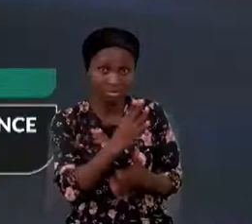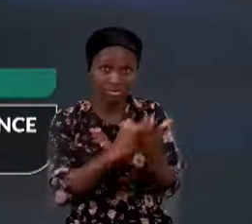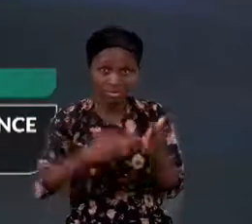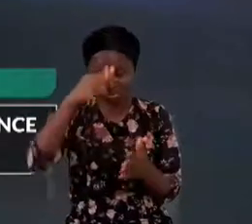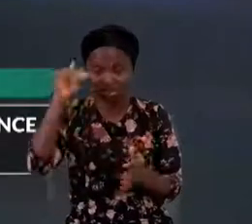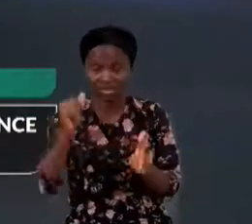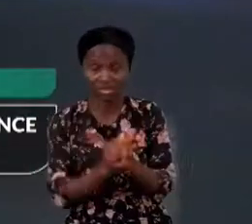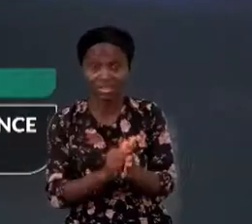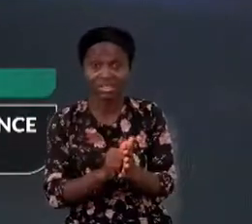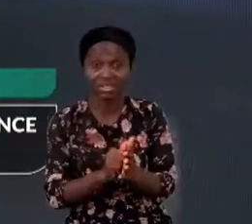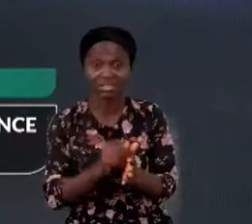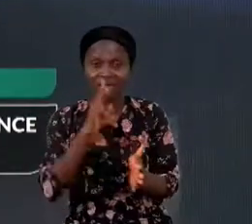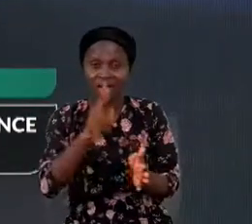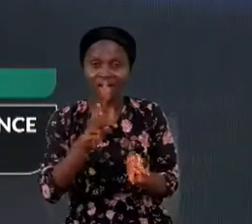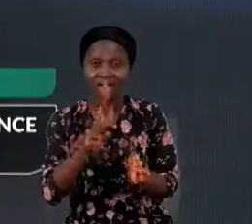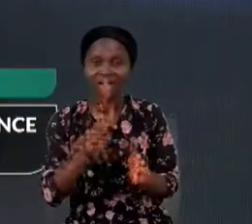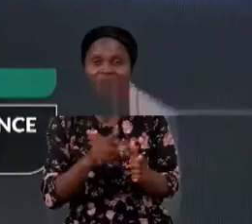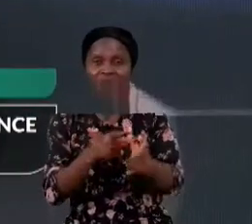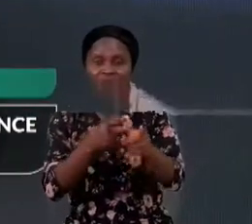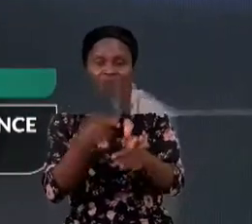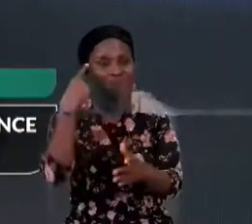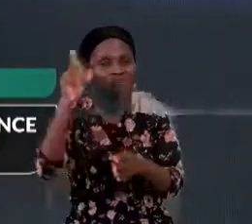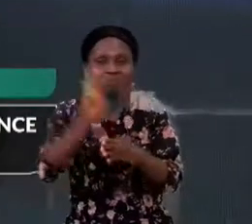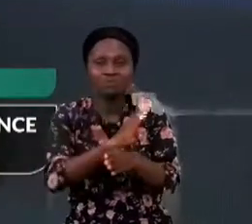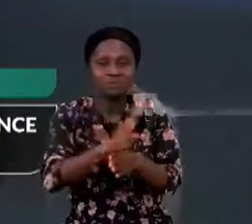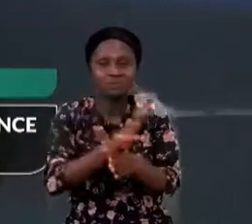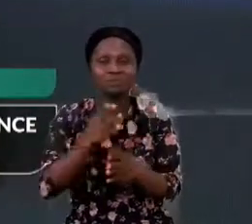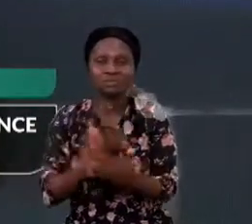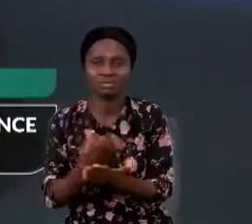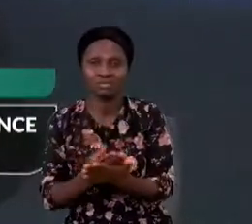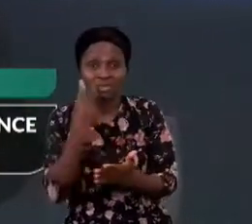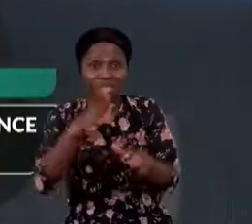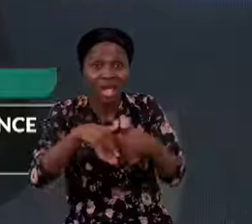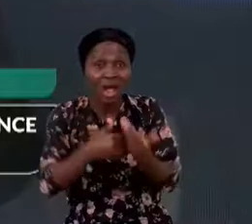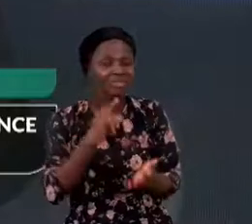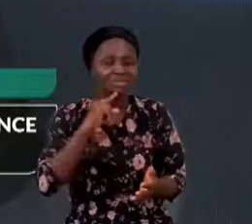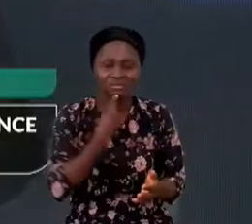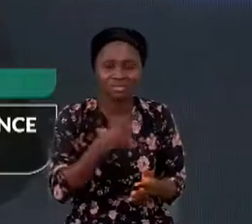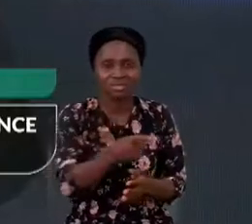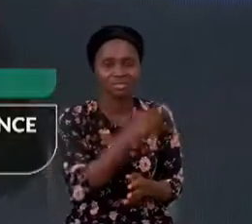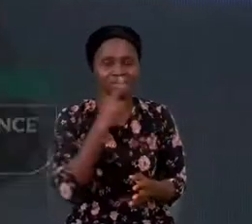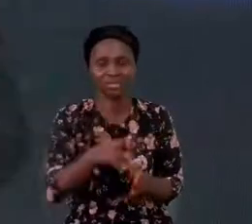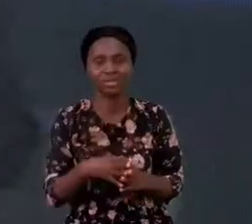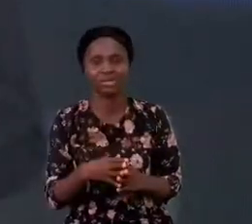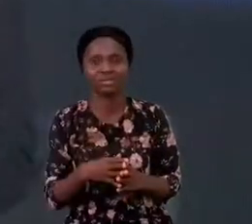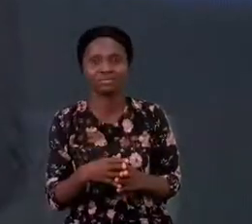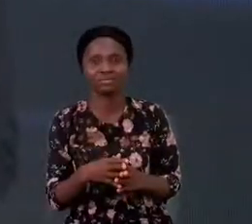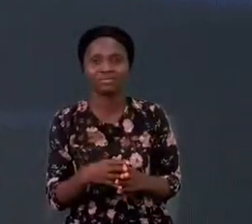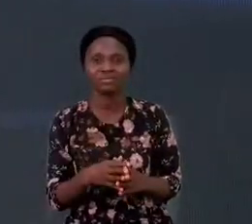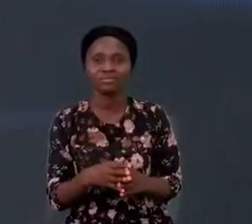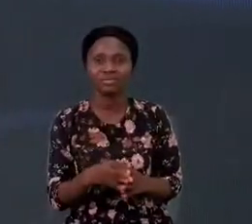vendeur. Et le monsieur ouvre la porte. Qu'est-ce que tu veux? En une minute, tu t'écoutes. Et il